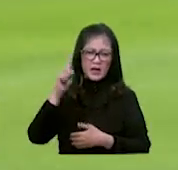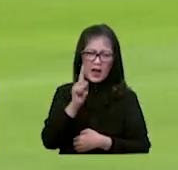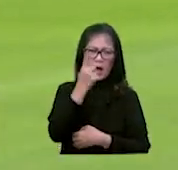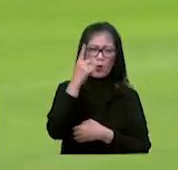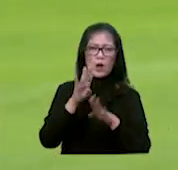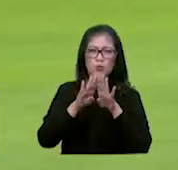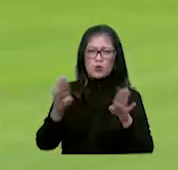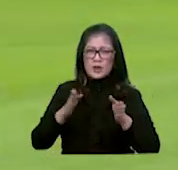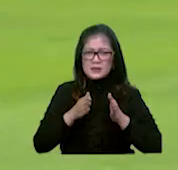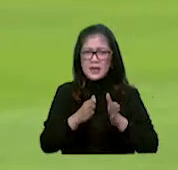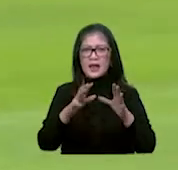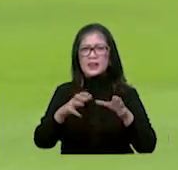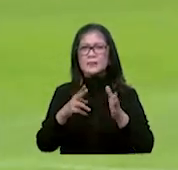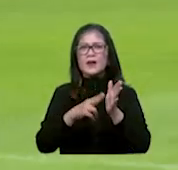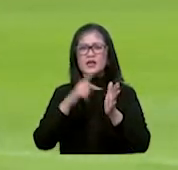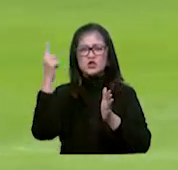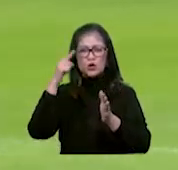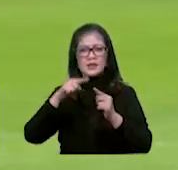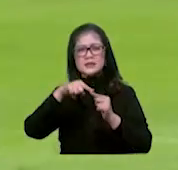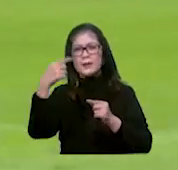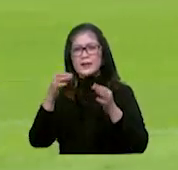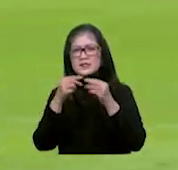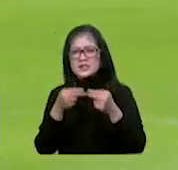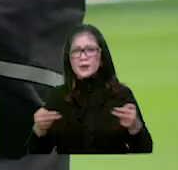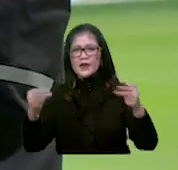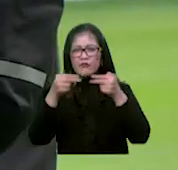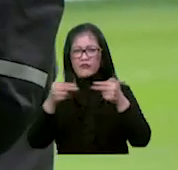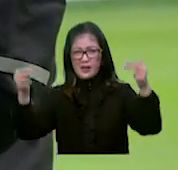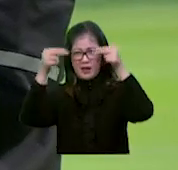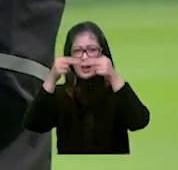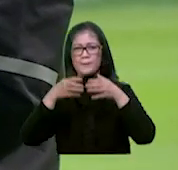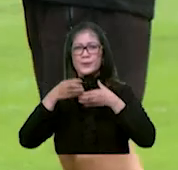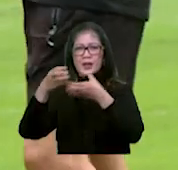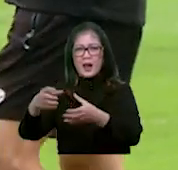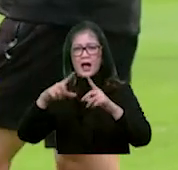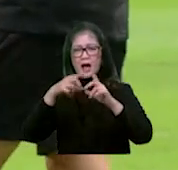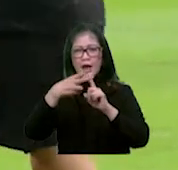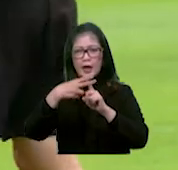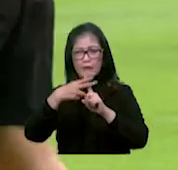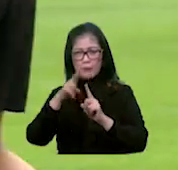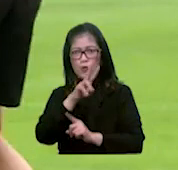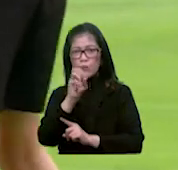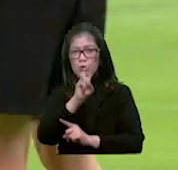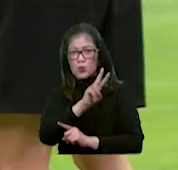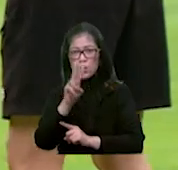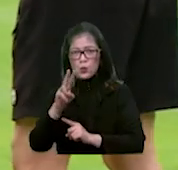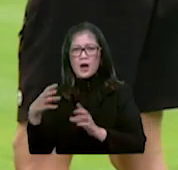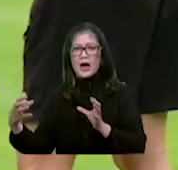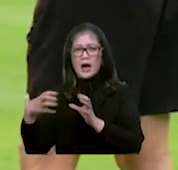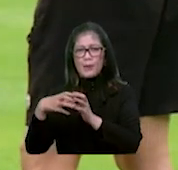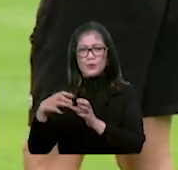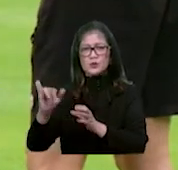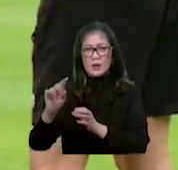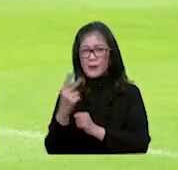menuju semifinal Piala AFF 2022 apalagi dengan bergabungnya coach yang memiliki